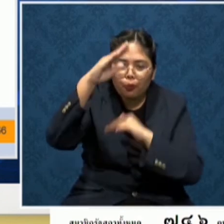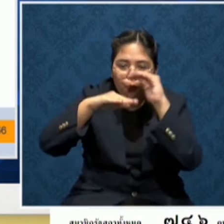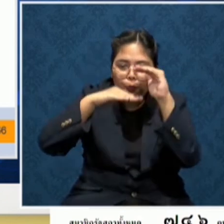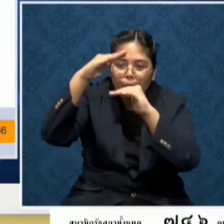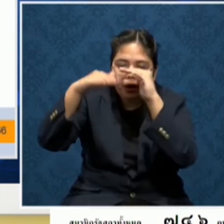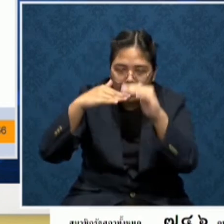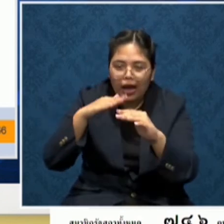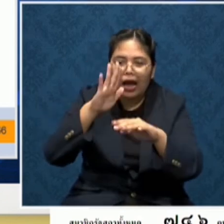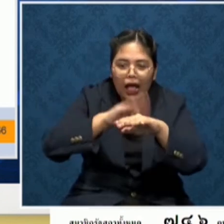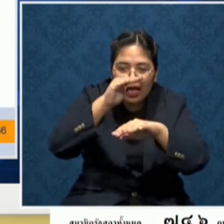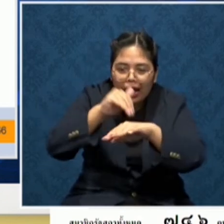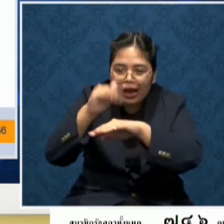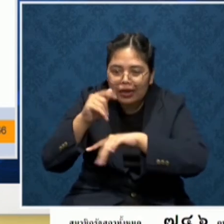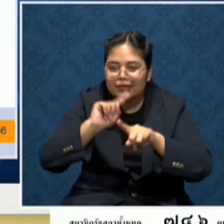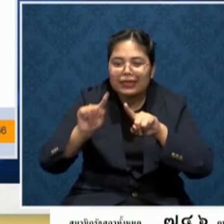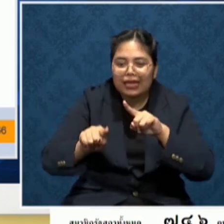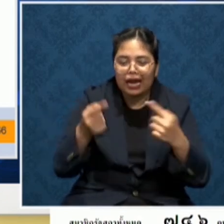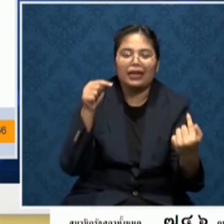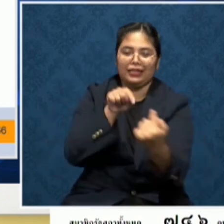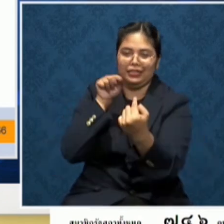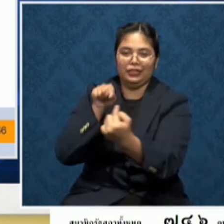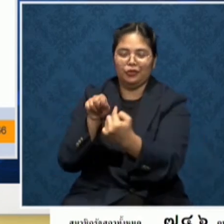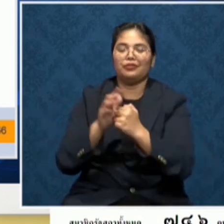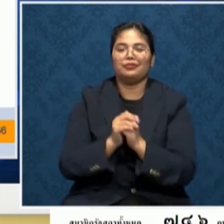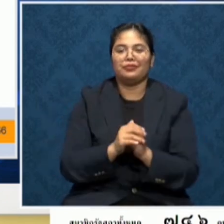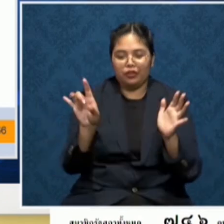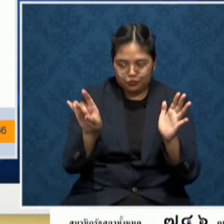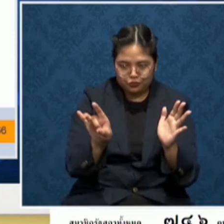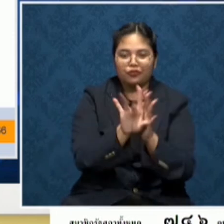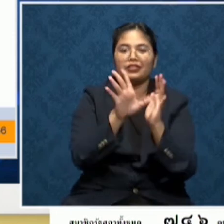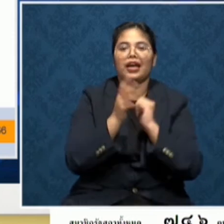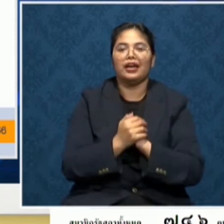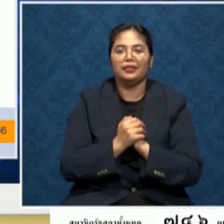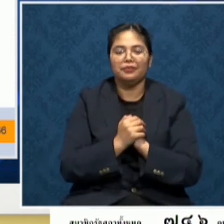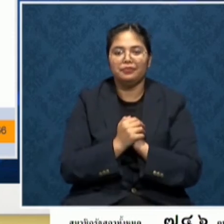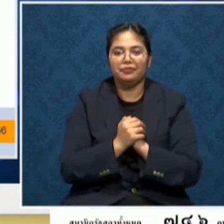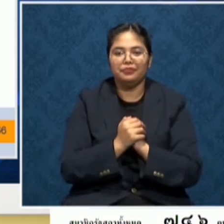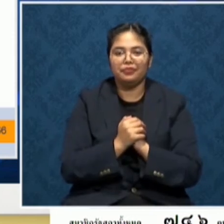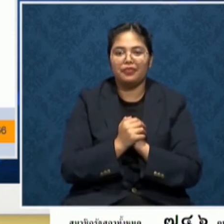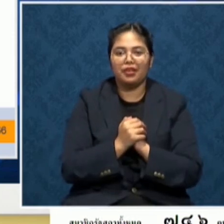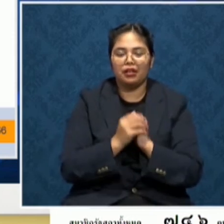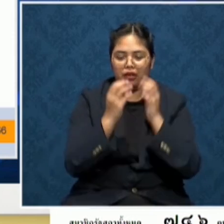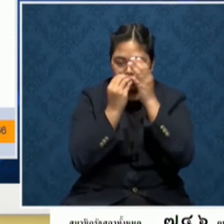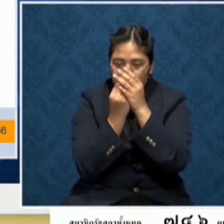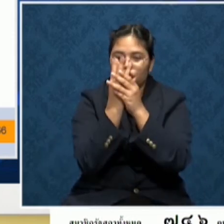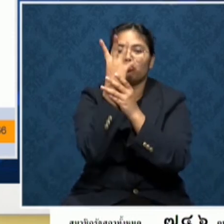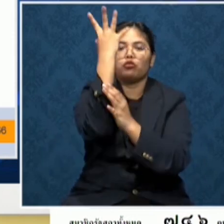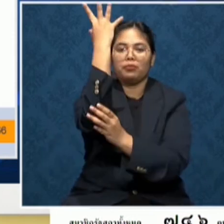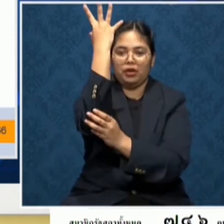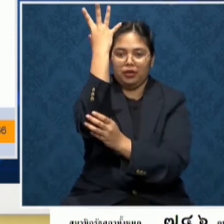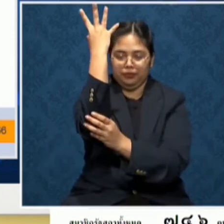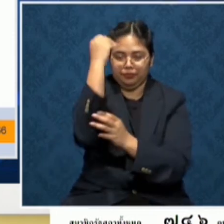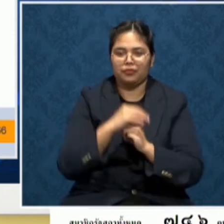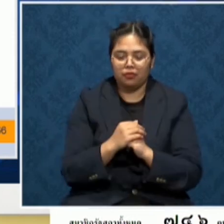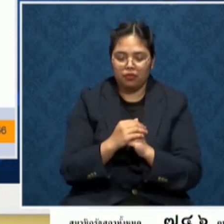เป็นการเฉพาะกลุ่มต่างๆให้เหมาะสมครับสุดท้ายครับท่านประธานเรื่องไม้ยืนต้นท่านแถ